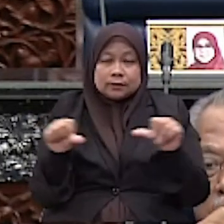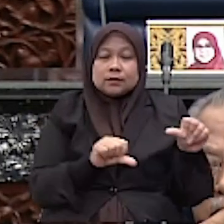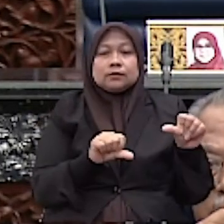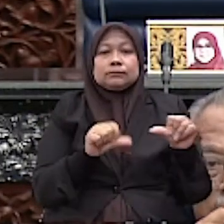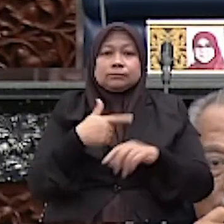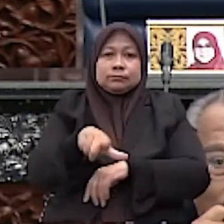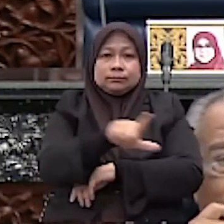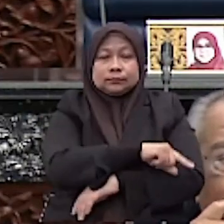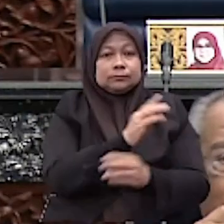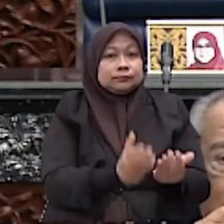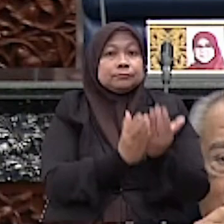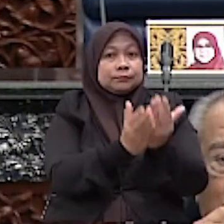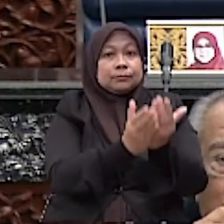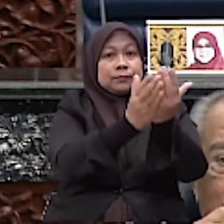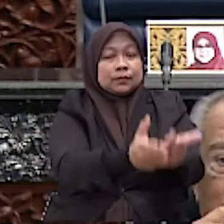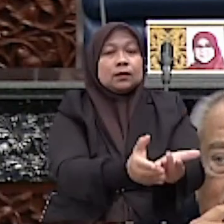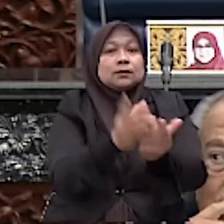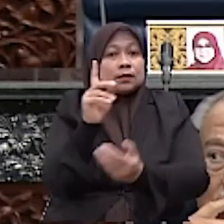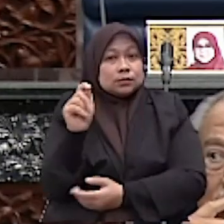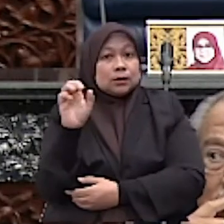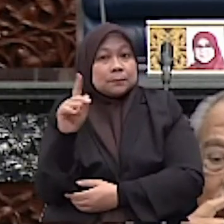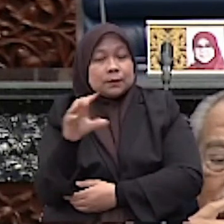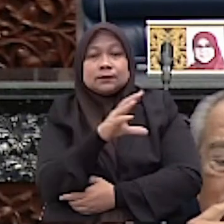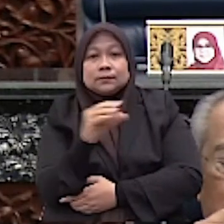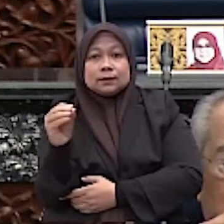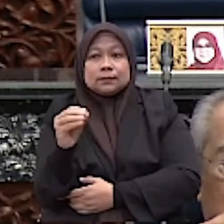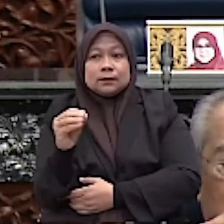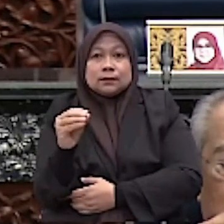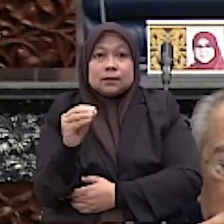di Pelabuhan Tanjung lepas